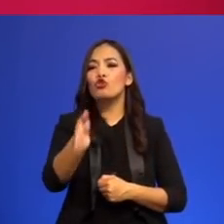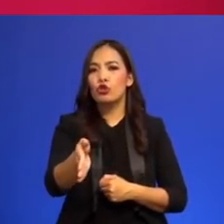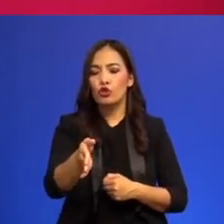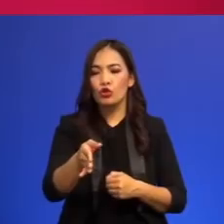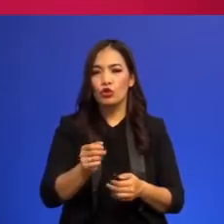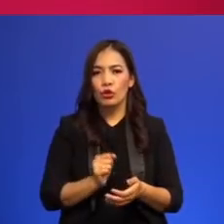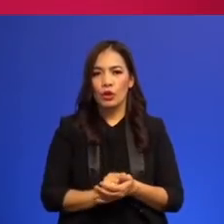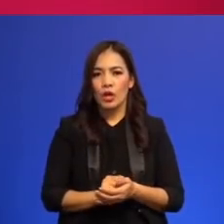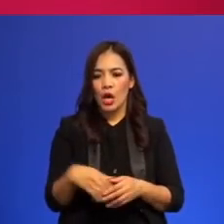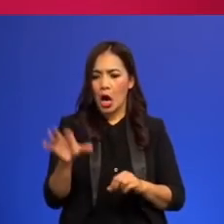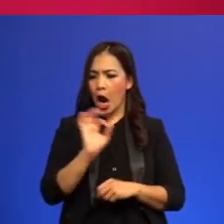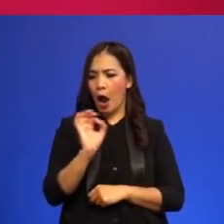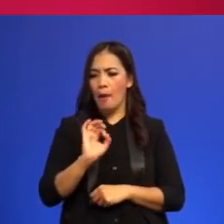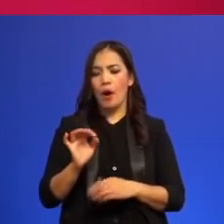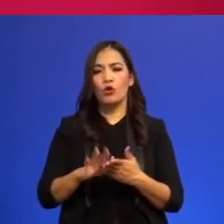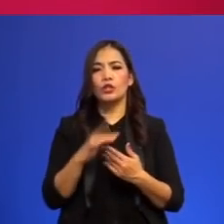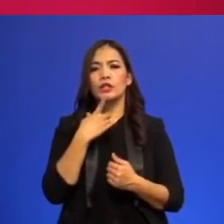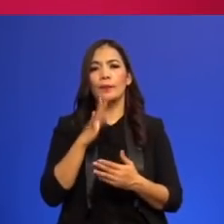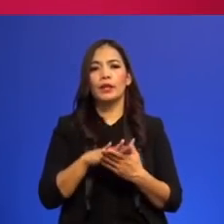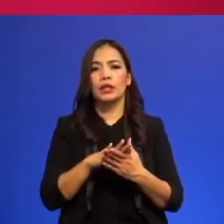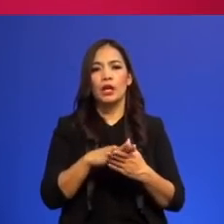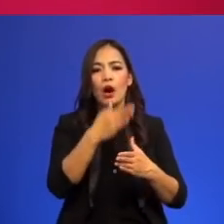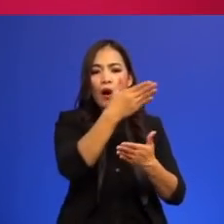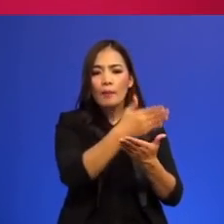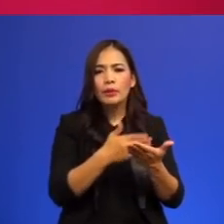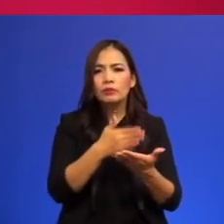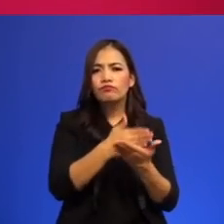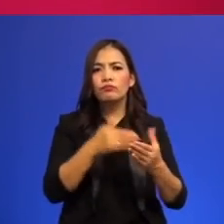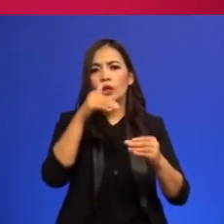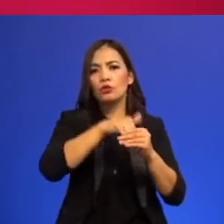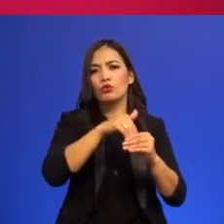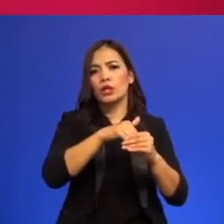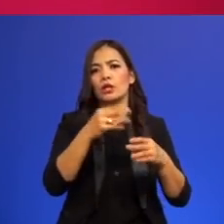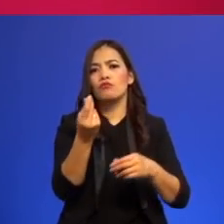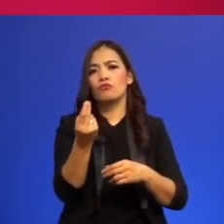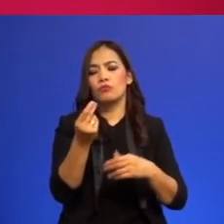tidak mau menggesek kartunya atau harus memberikan uang tanggungan.